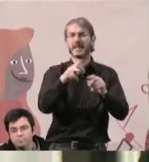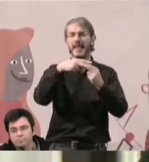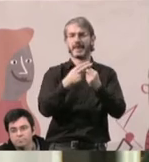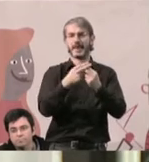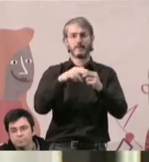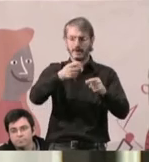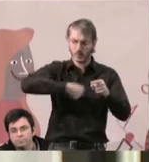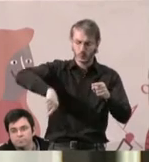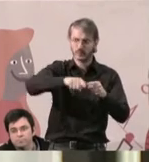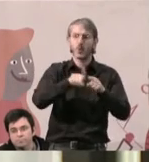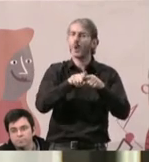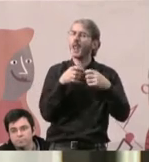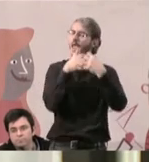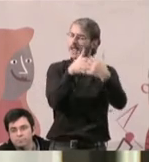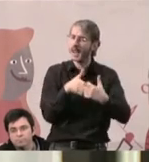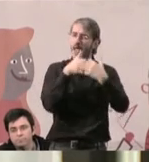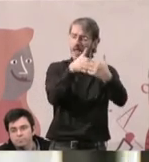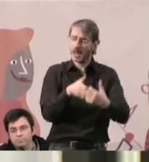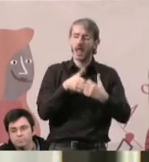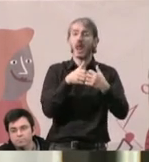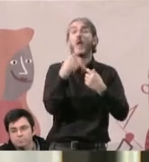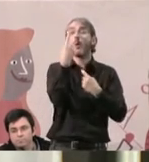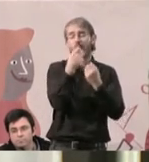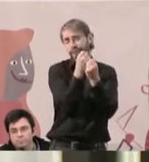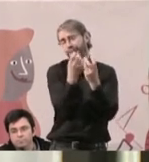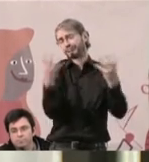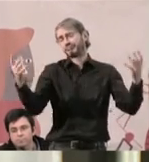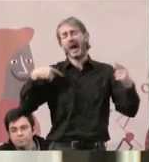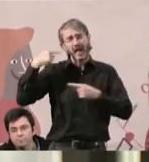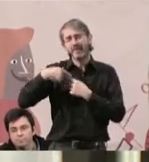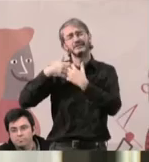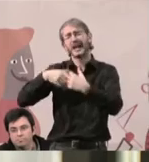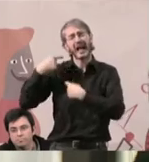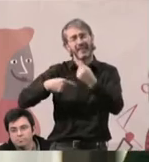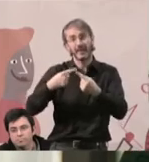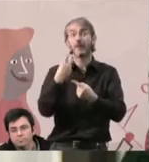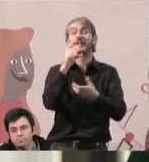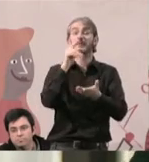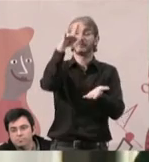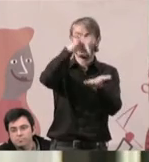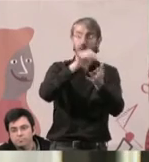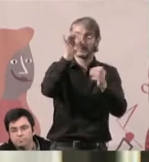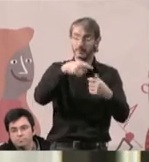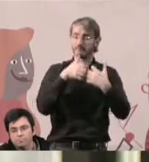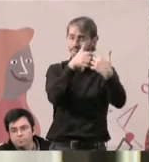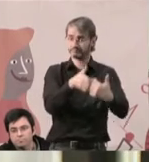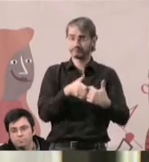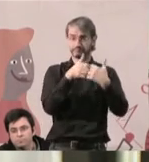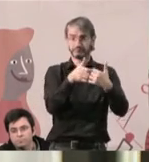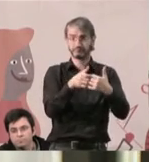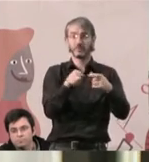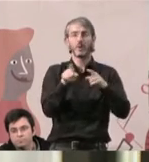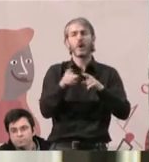És una batalla més de les moltes batalles que haurem de lluitar cada dia. I de la mateixa manera que no ens fa por aturar